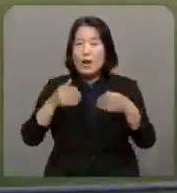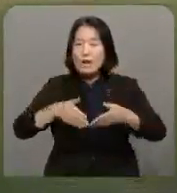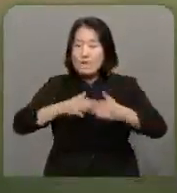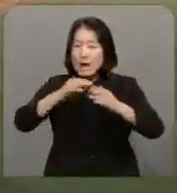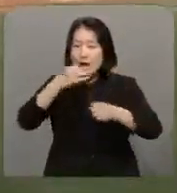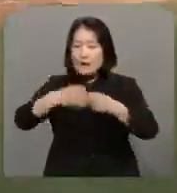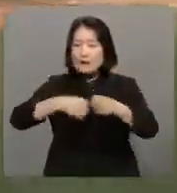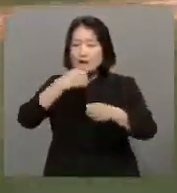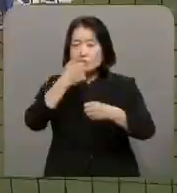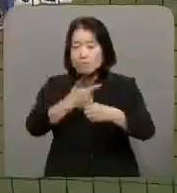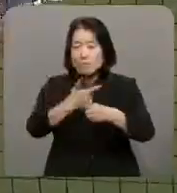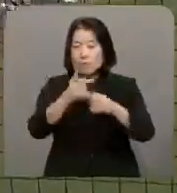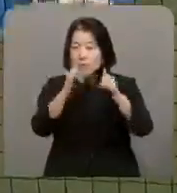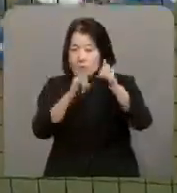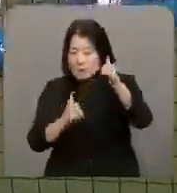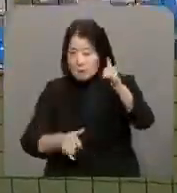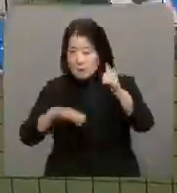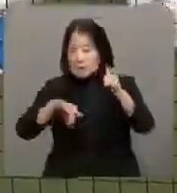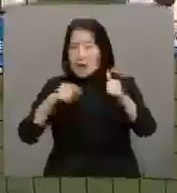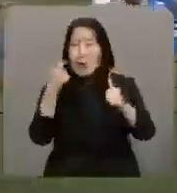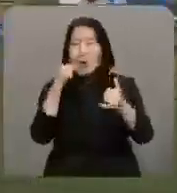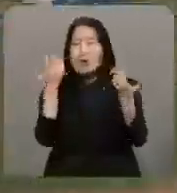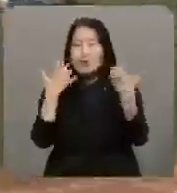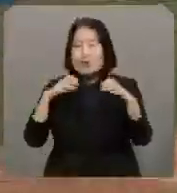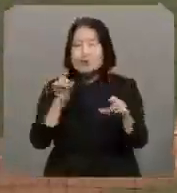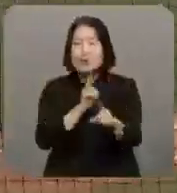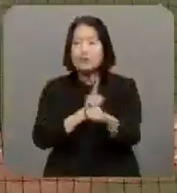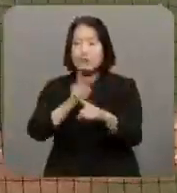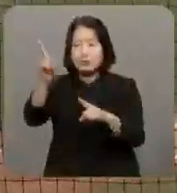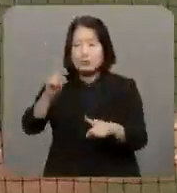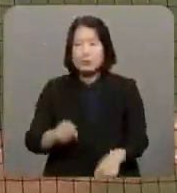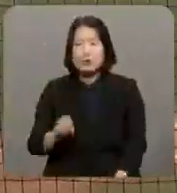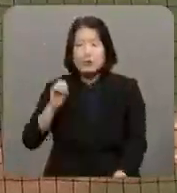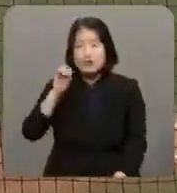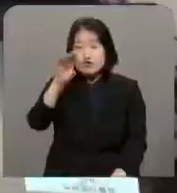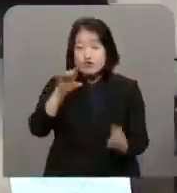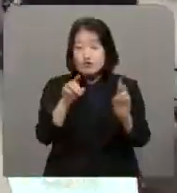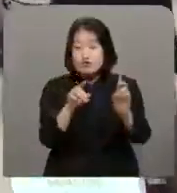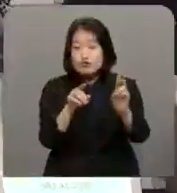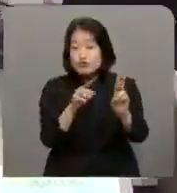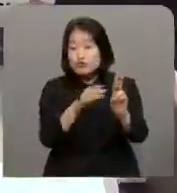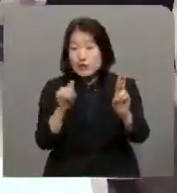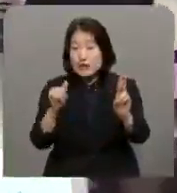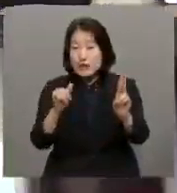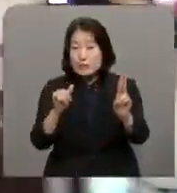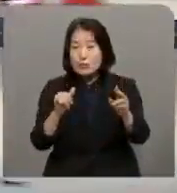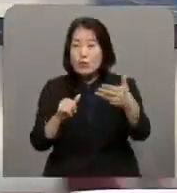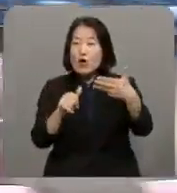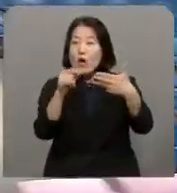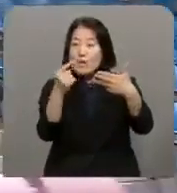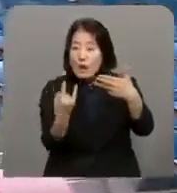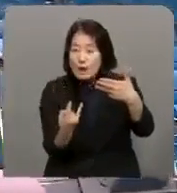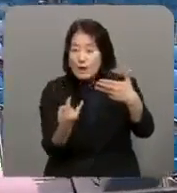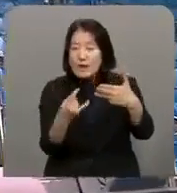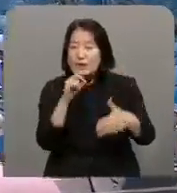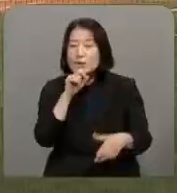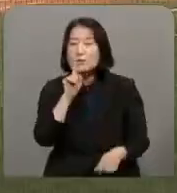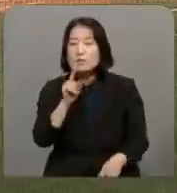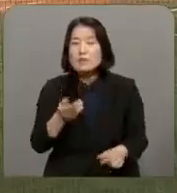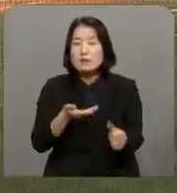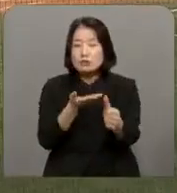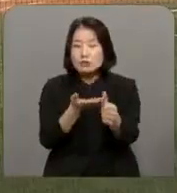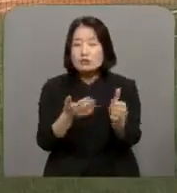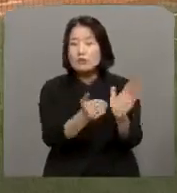첫 황금사자기 우승입니다. 투수 최지민과 조경민이 8이닝을 1실점으로 막아내는 사이 정승우 등이